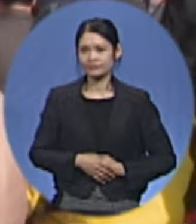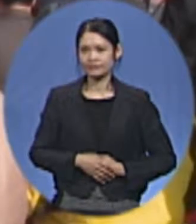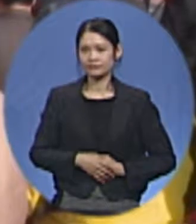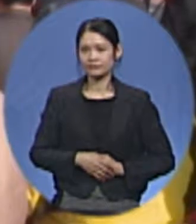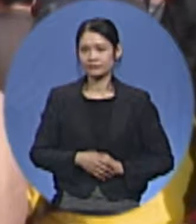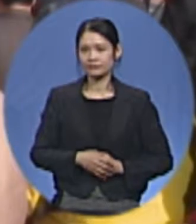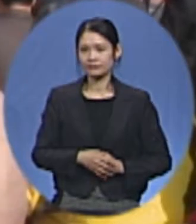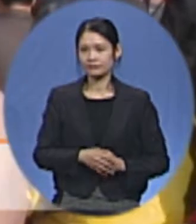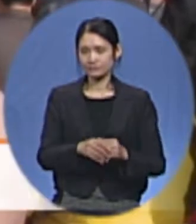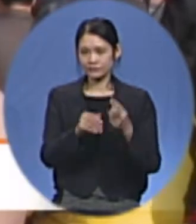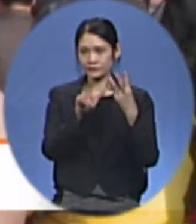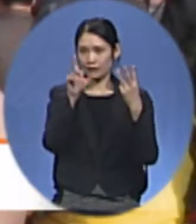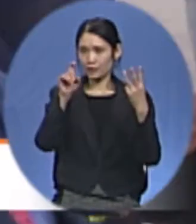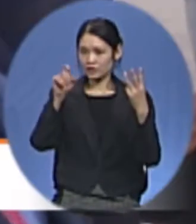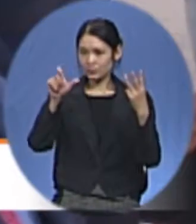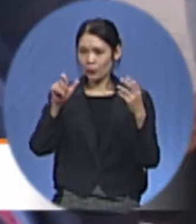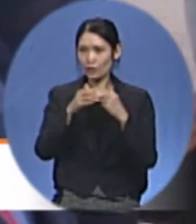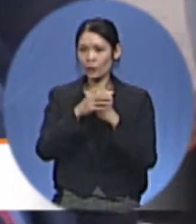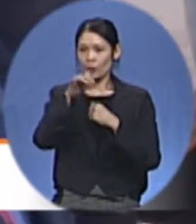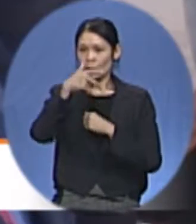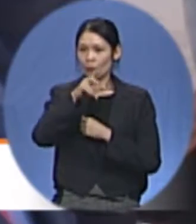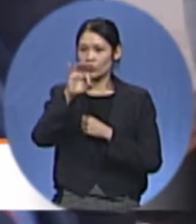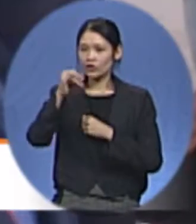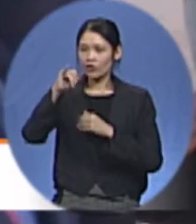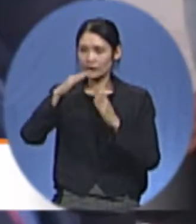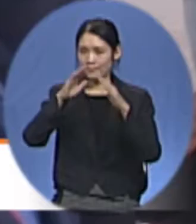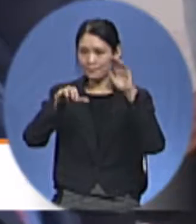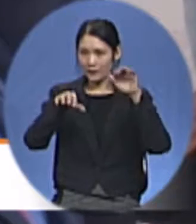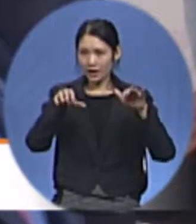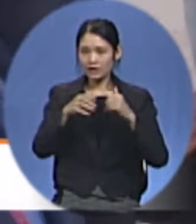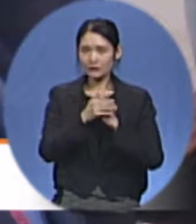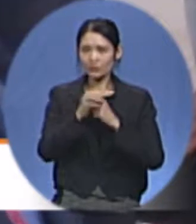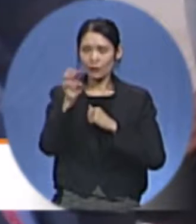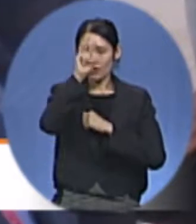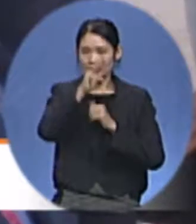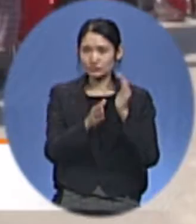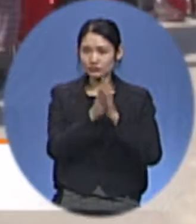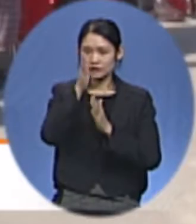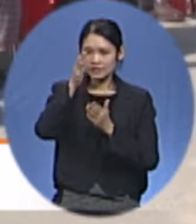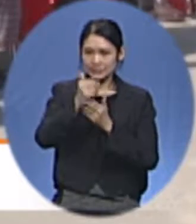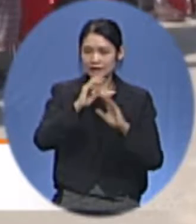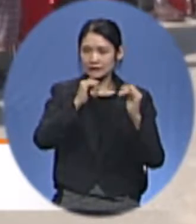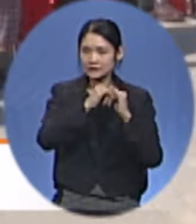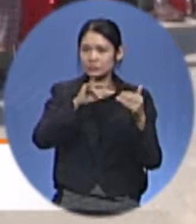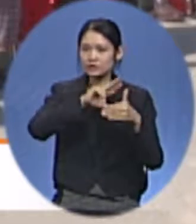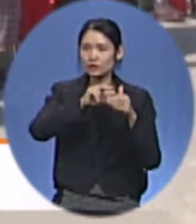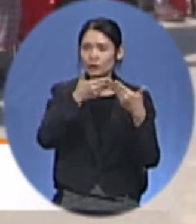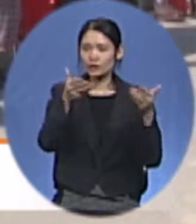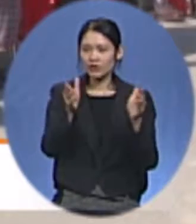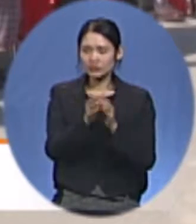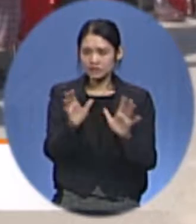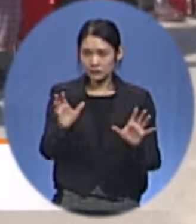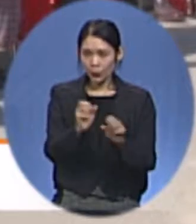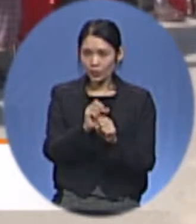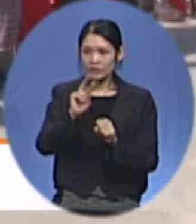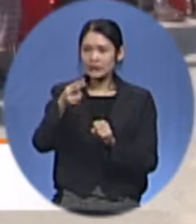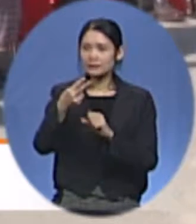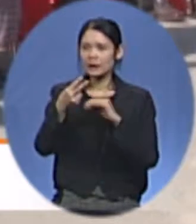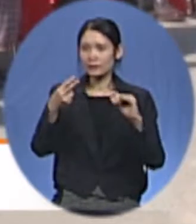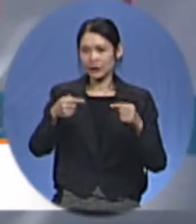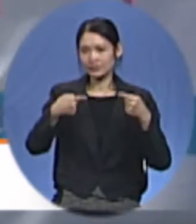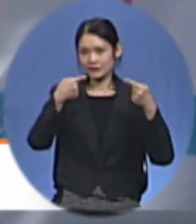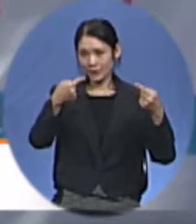지난 15일 광주광역시 고려인 마을에서는 윤장현 광주시장과 시민 종교단체 관계자 등 200여 명이 참석한